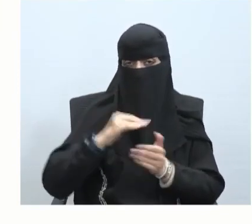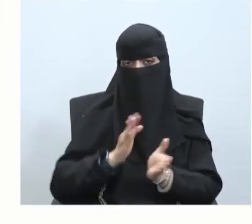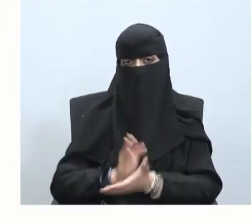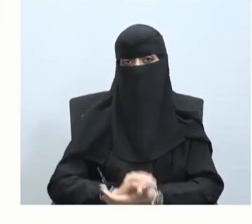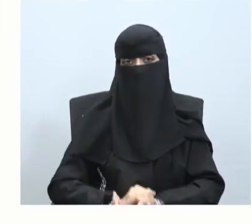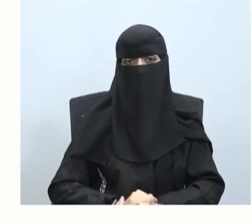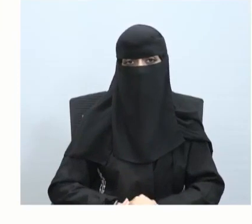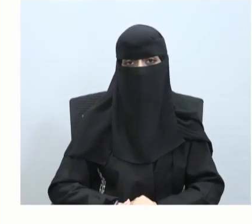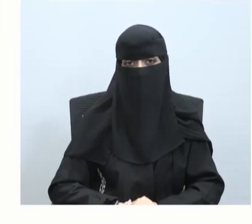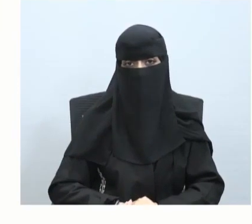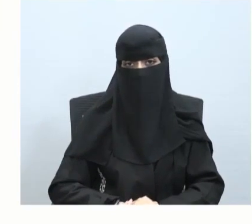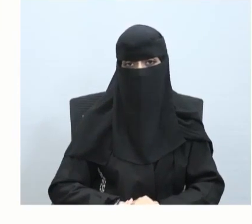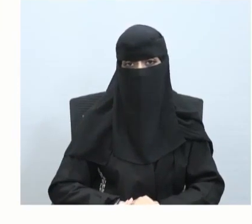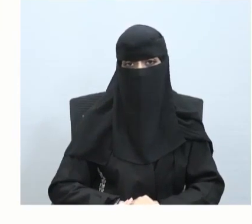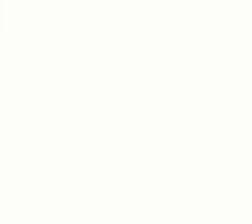لا